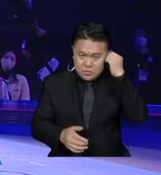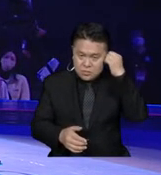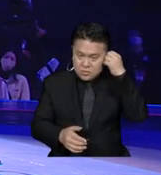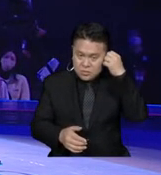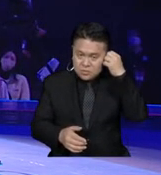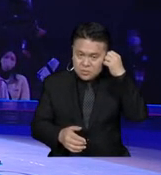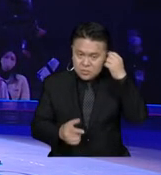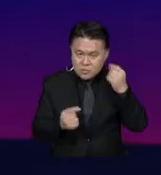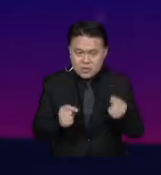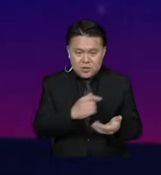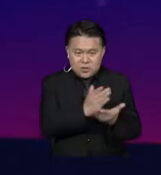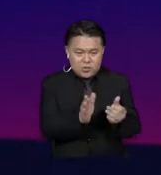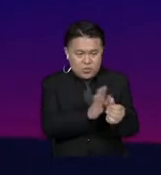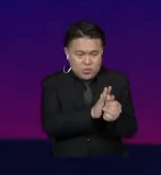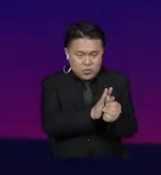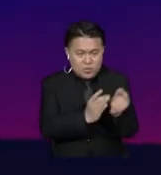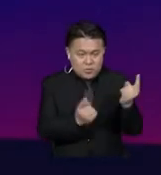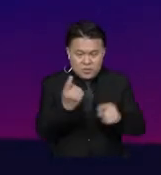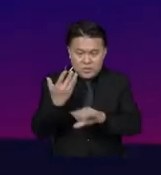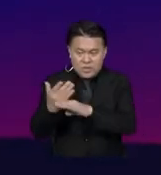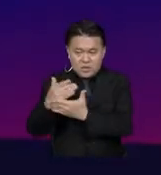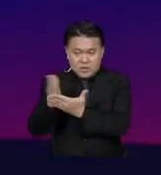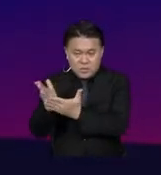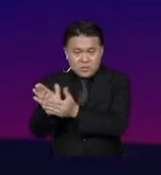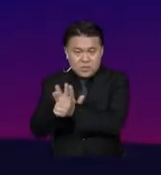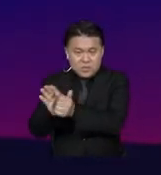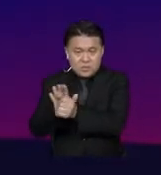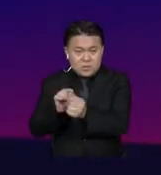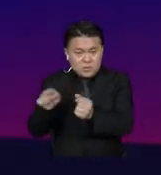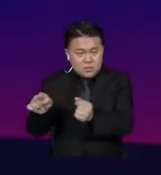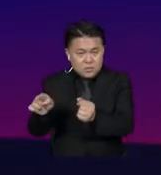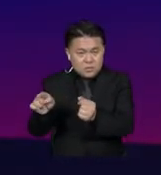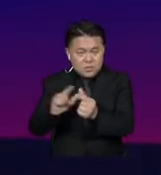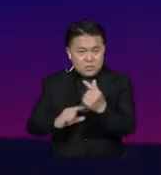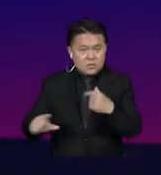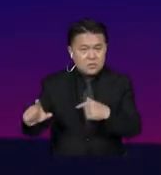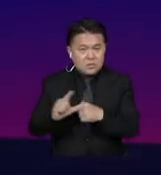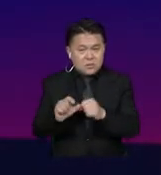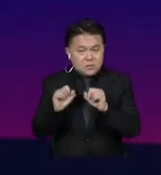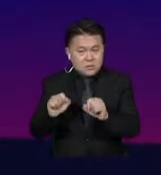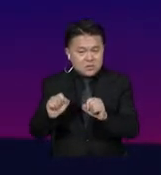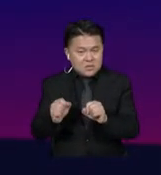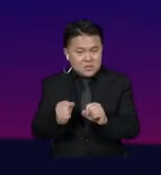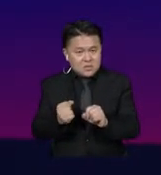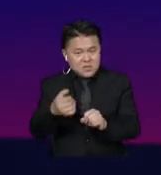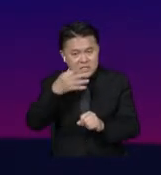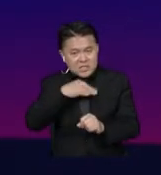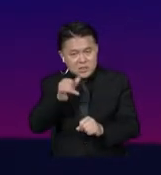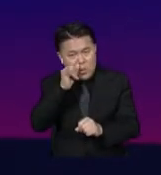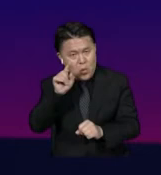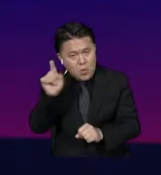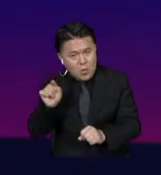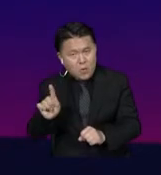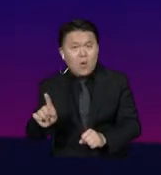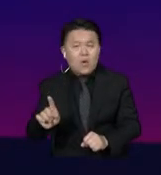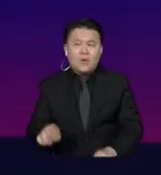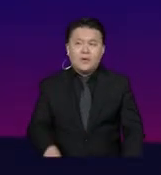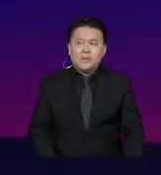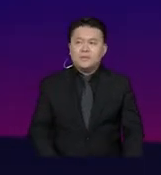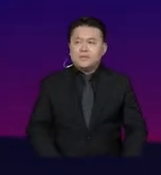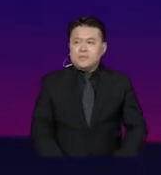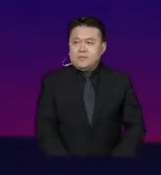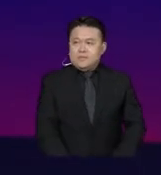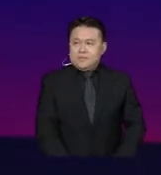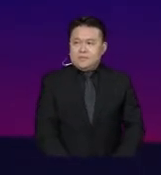종에게 다정한 것보다 다른 종에게 다정한 점이 더 생존에 유리한 걸까요? 라고